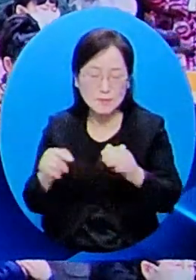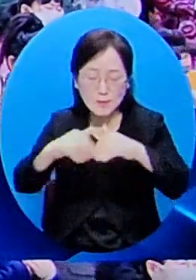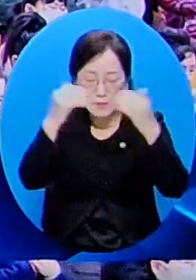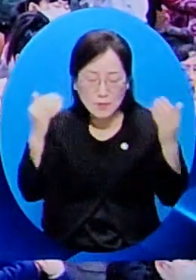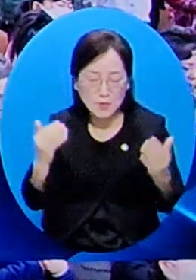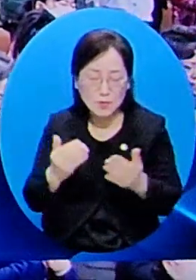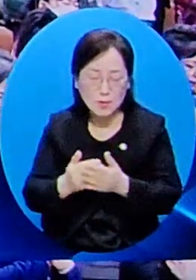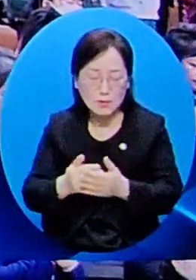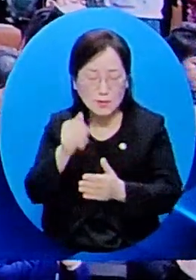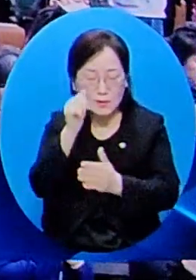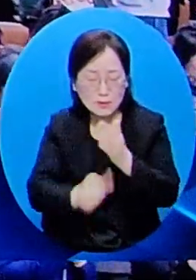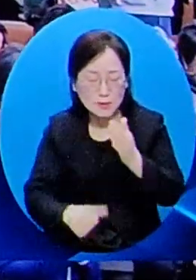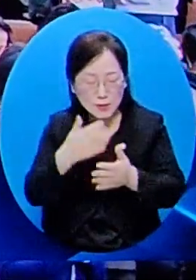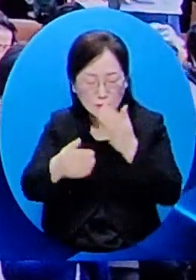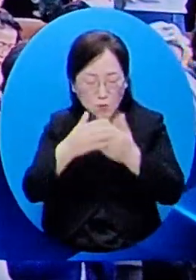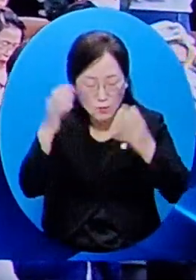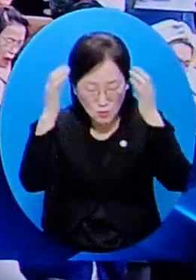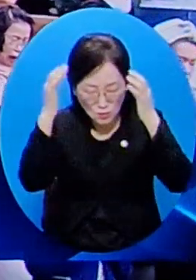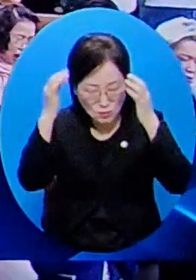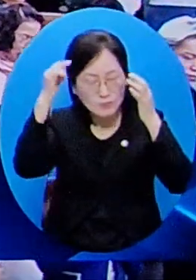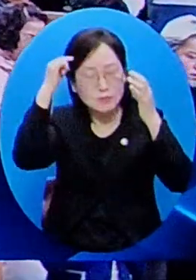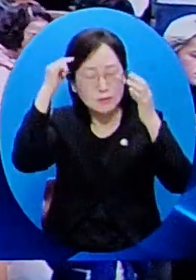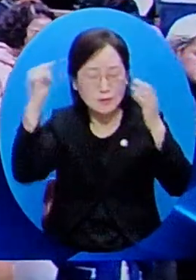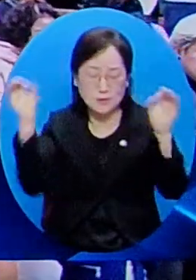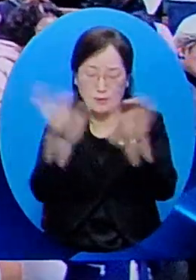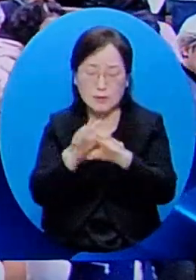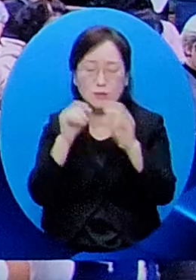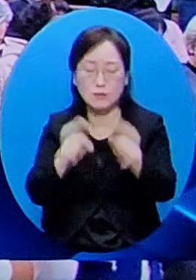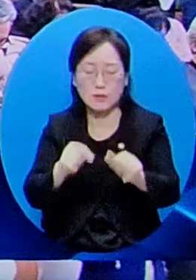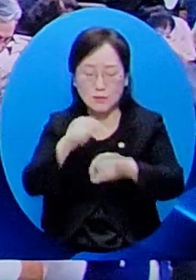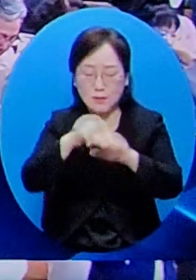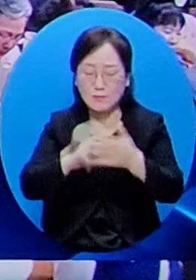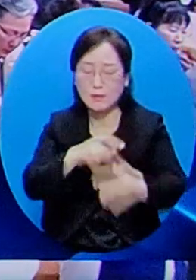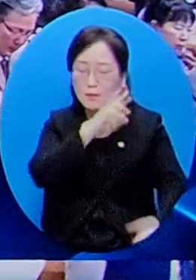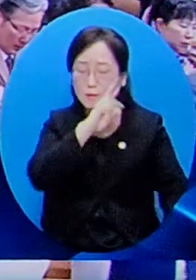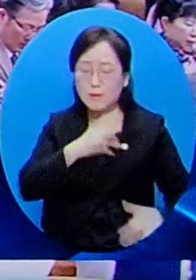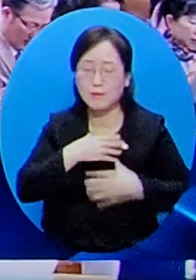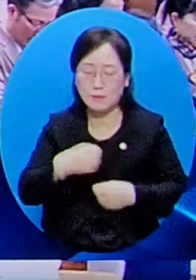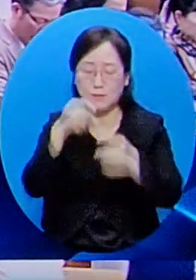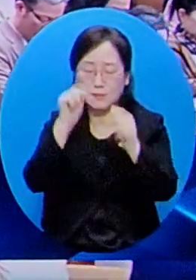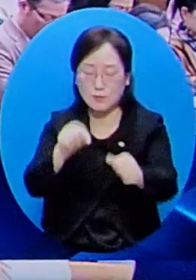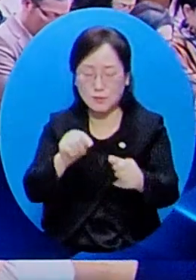실패 경험들에 대한 고통들이 사라질지어다. 마음의 평안함이 임할지어다.